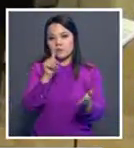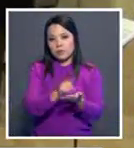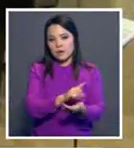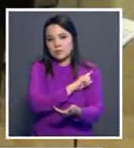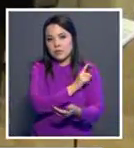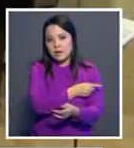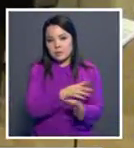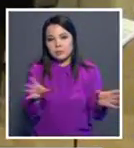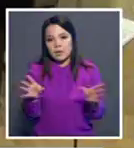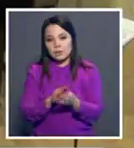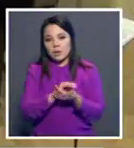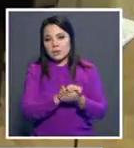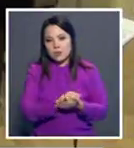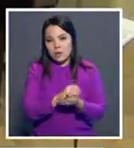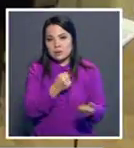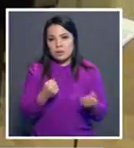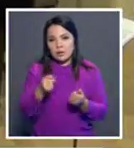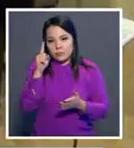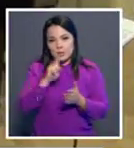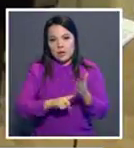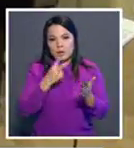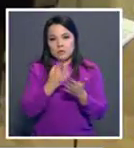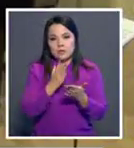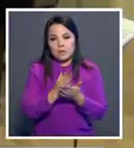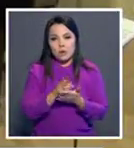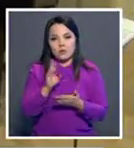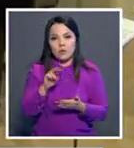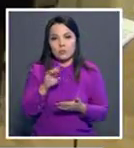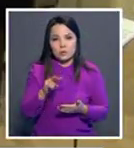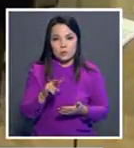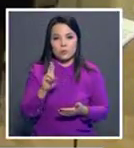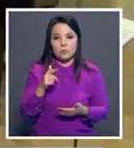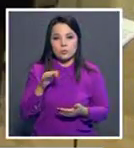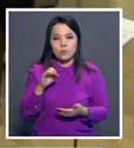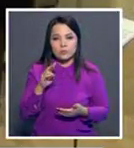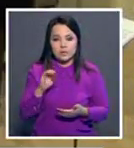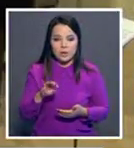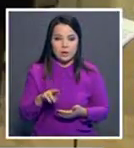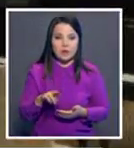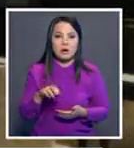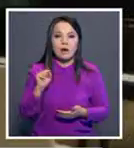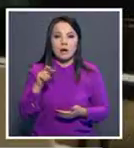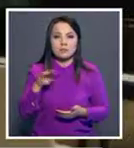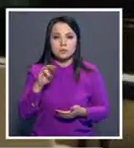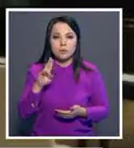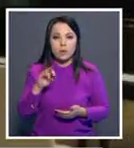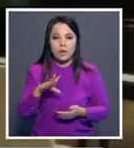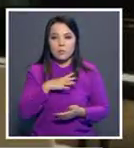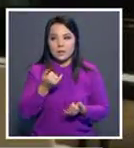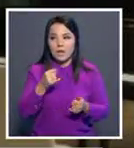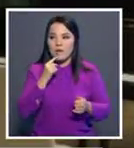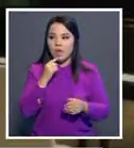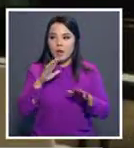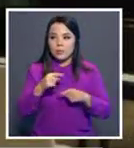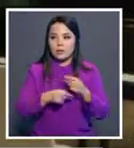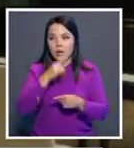күш-жігерімізді біріктіріп, достығымызды нығайту қажет. Жақында Ковыл, Бусловская, Алтынкөл, Сиян маршруты бойынша Финляндиядан